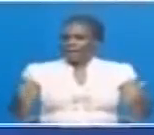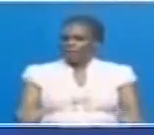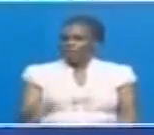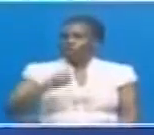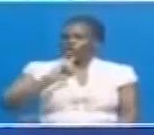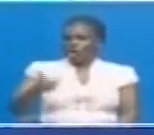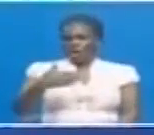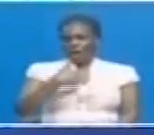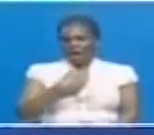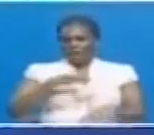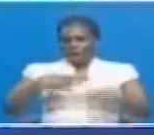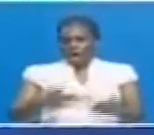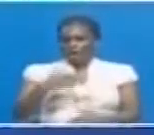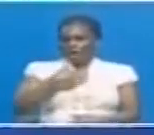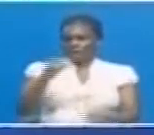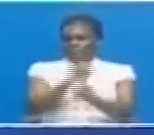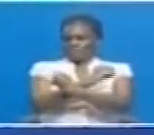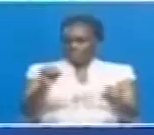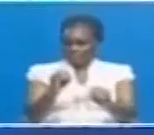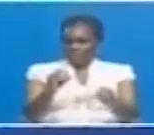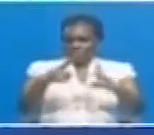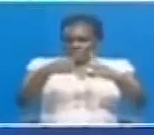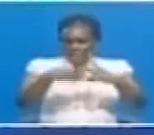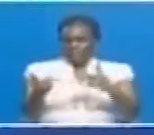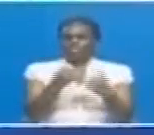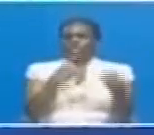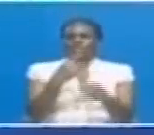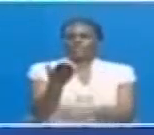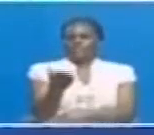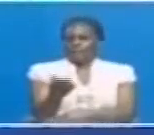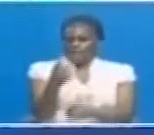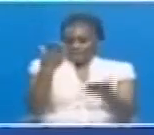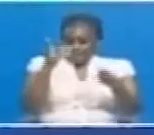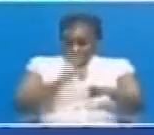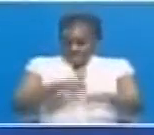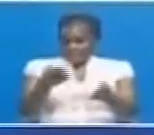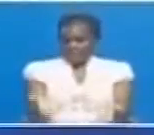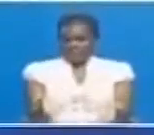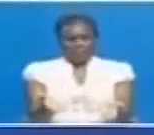court order or not. It's when we started talking with them. So for now,